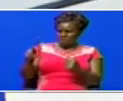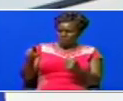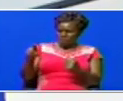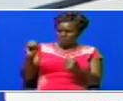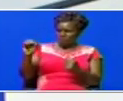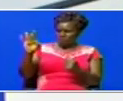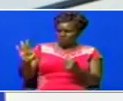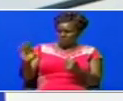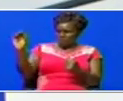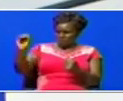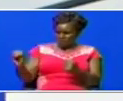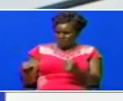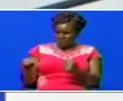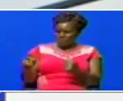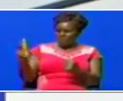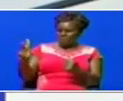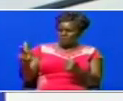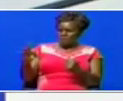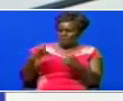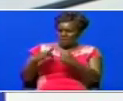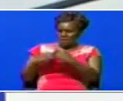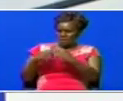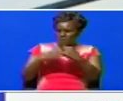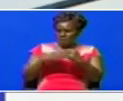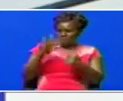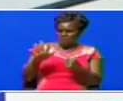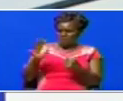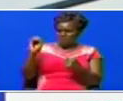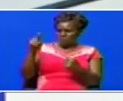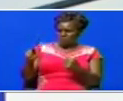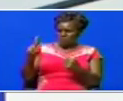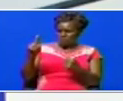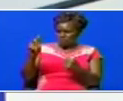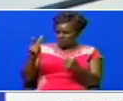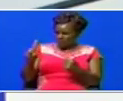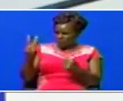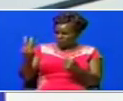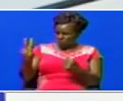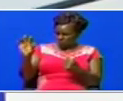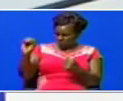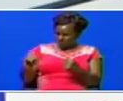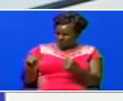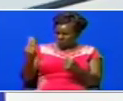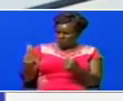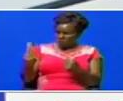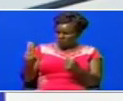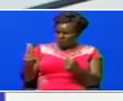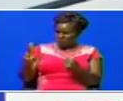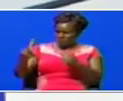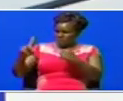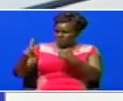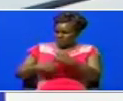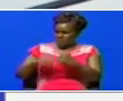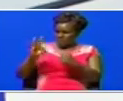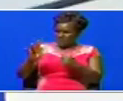0.03%. Japheth Kaluyu, 885, 0.12%. Uhuru Kenyatta,